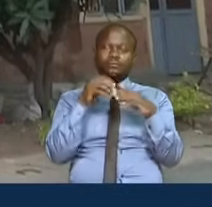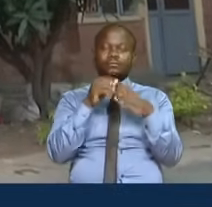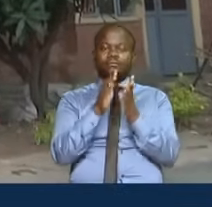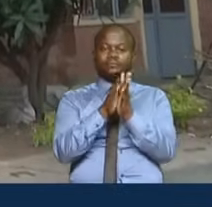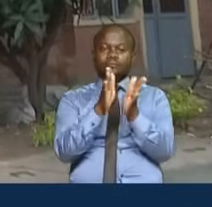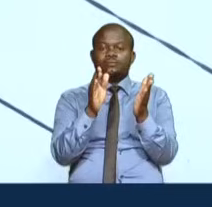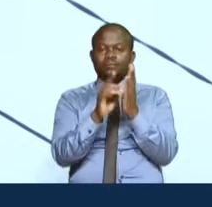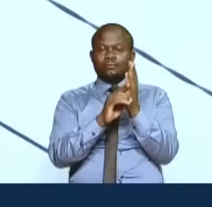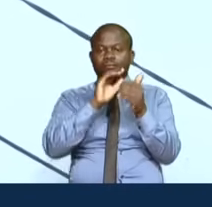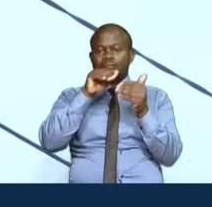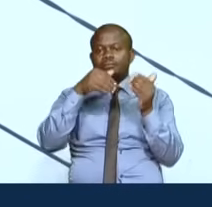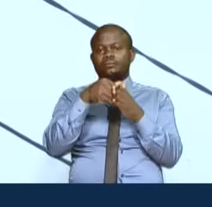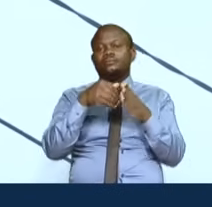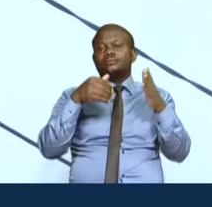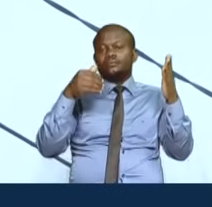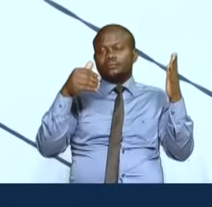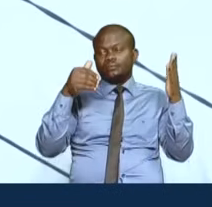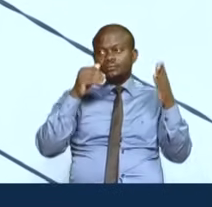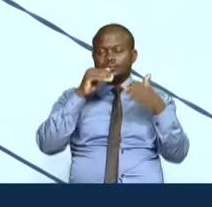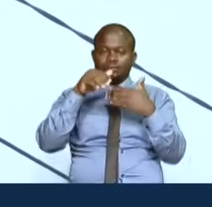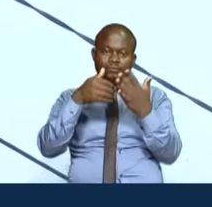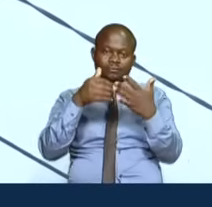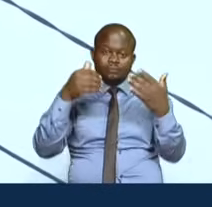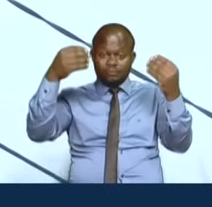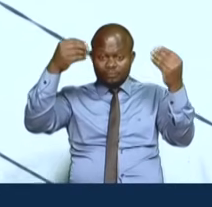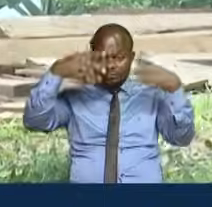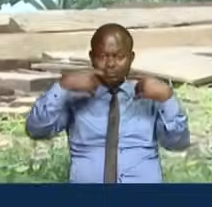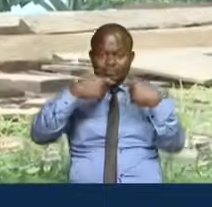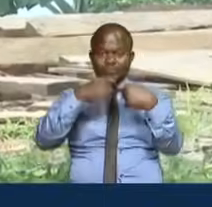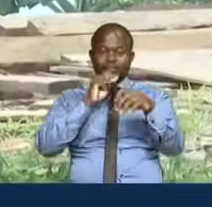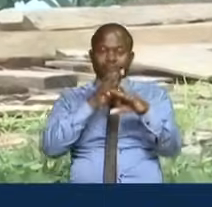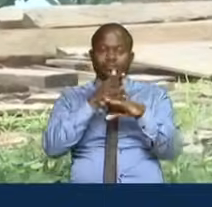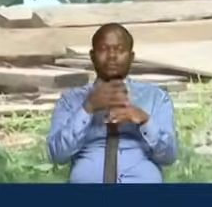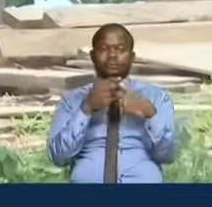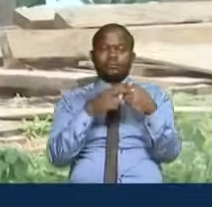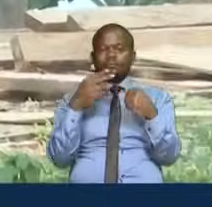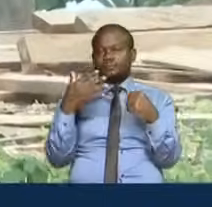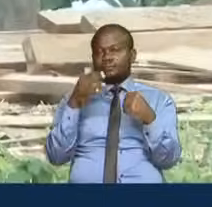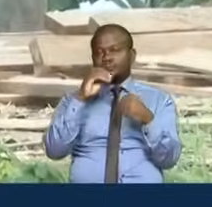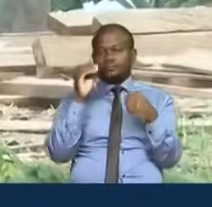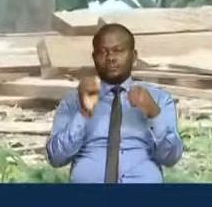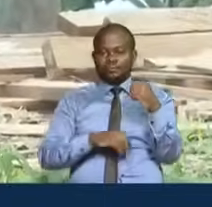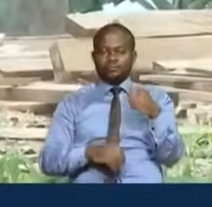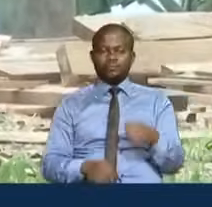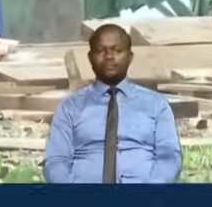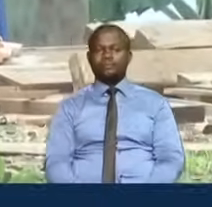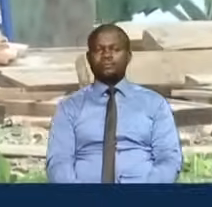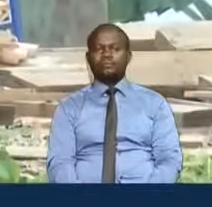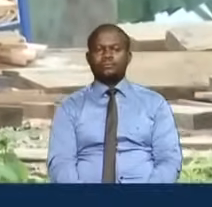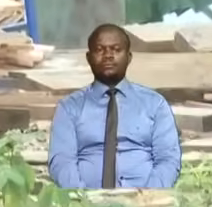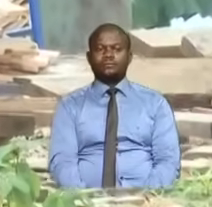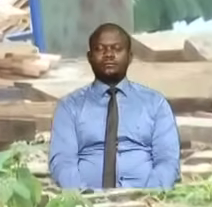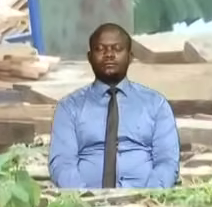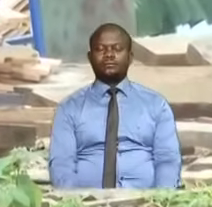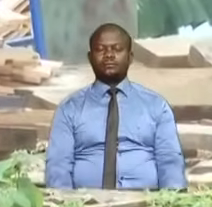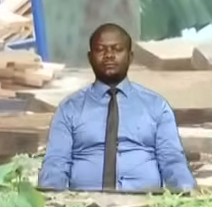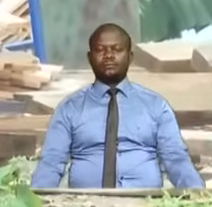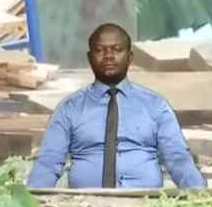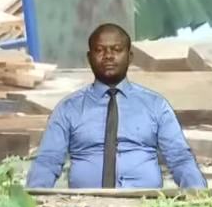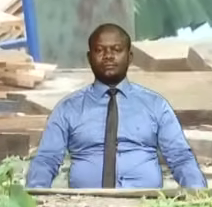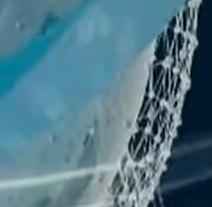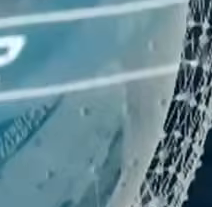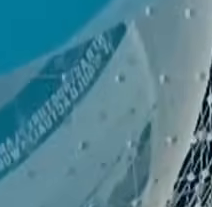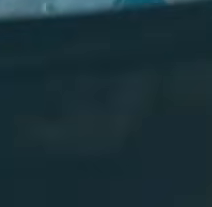karere kose ka Nyagatare abaturage bamaze gucanirwa bangana na 75%. Olivier Tuyishimire mu karere ka